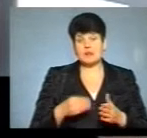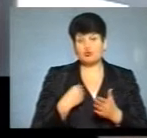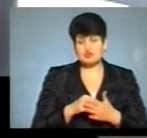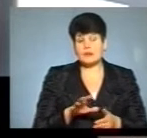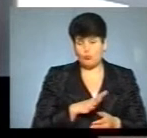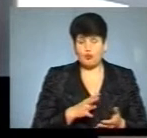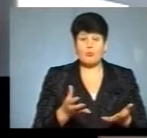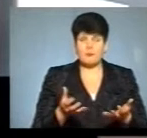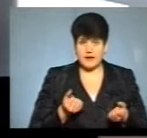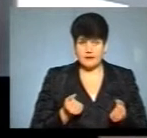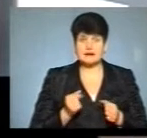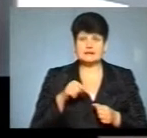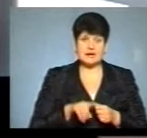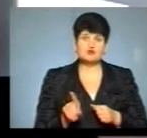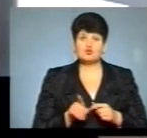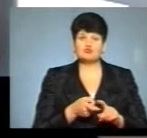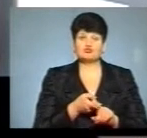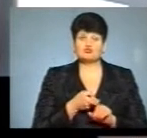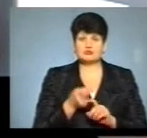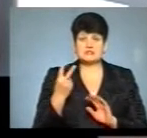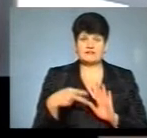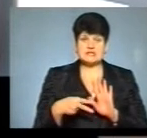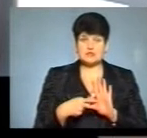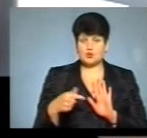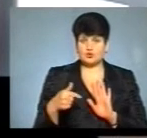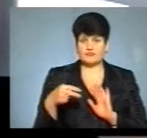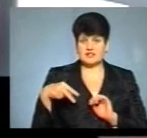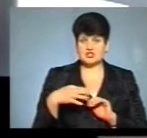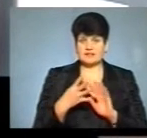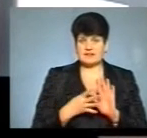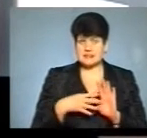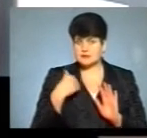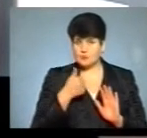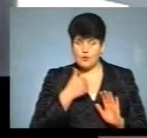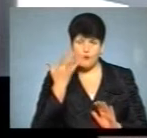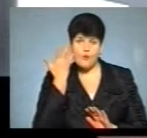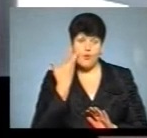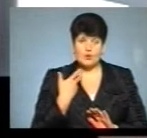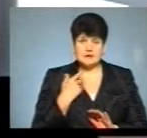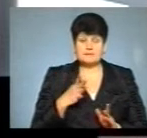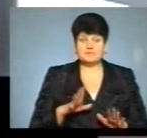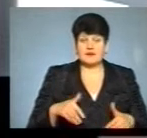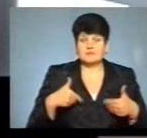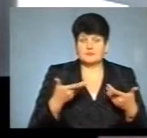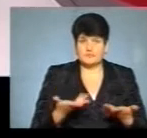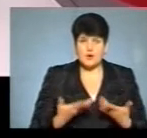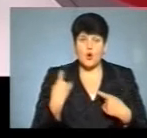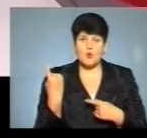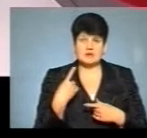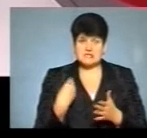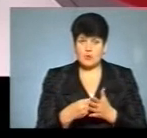прийнятий. Те, що стосується 27 грудня 2019 року, коли виносився обласний